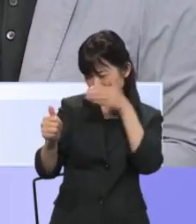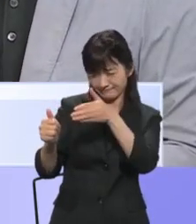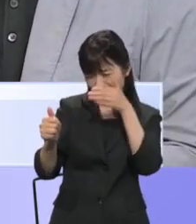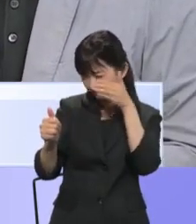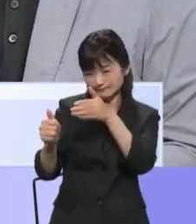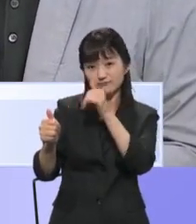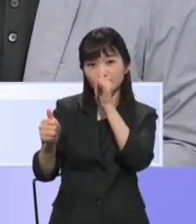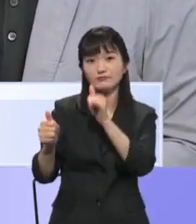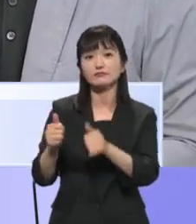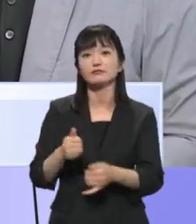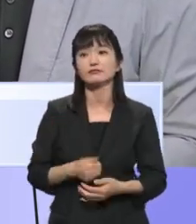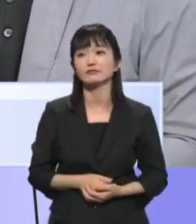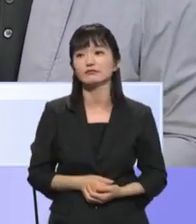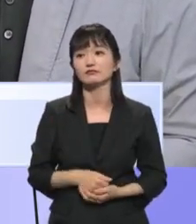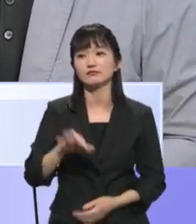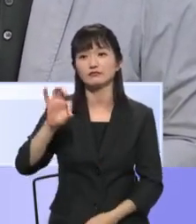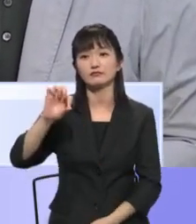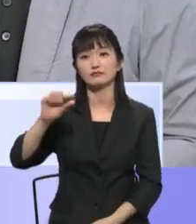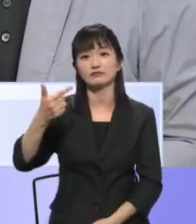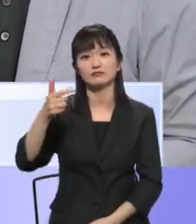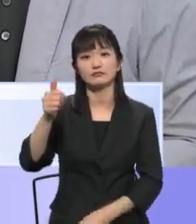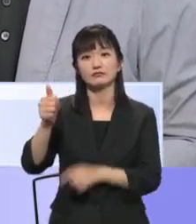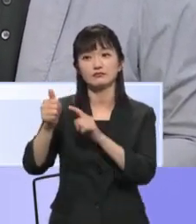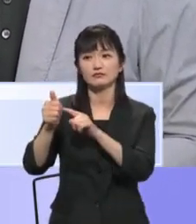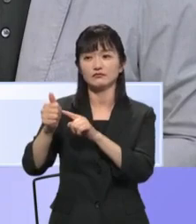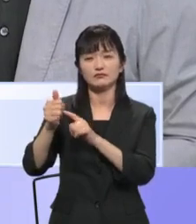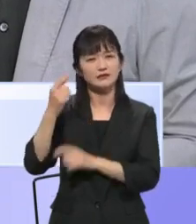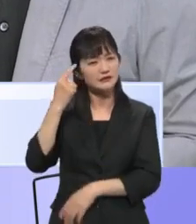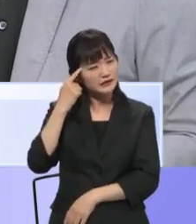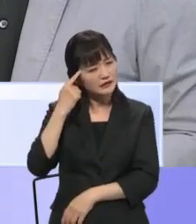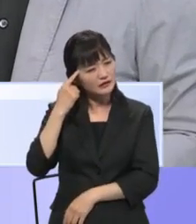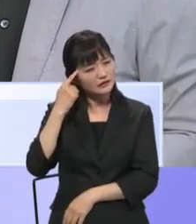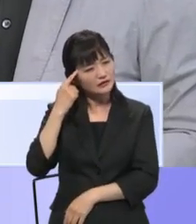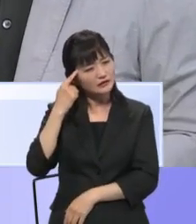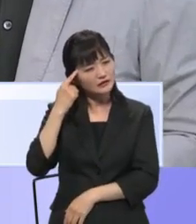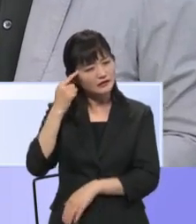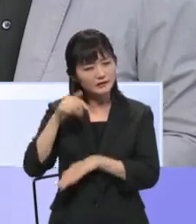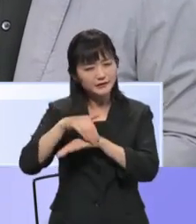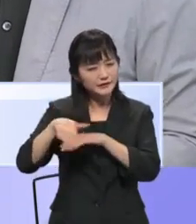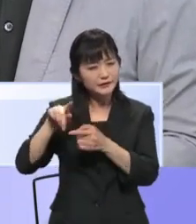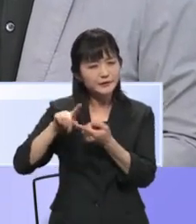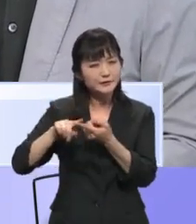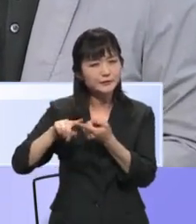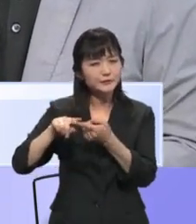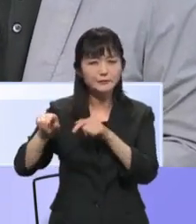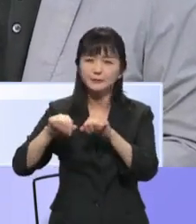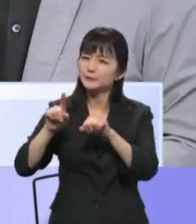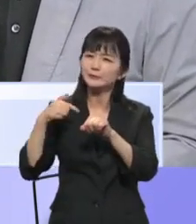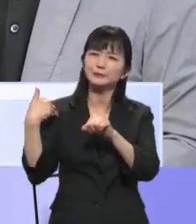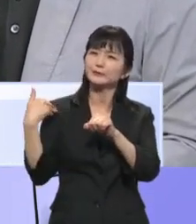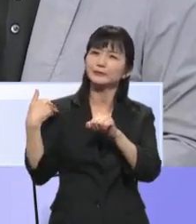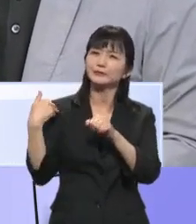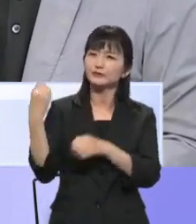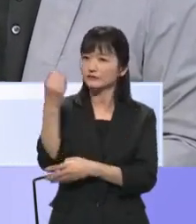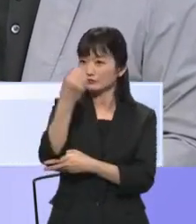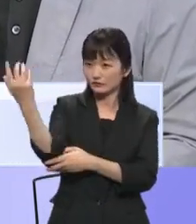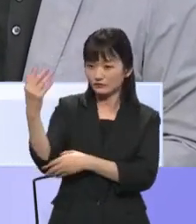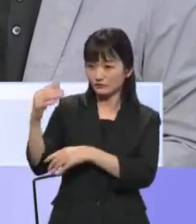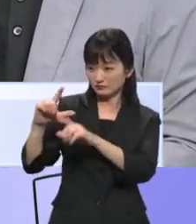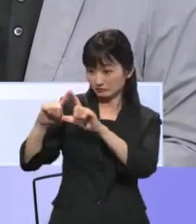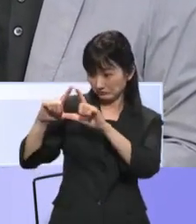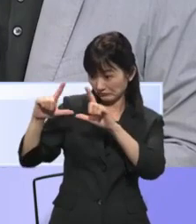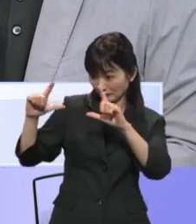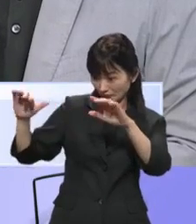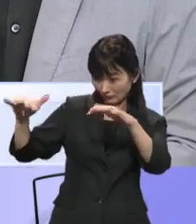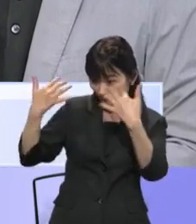있는데 원장과는 뭐 의도했는지 의도하지 않았는지는 모르겠지만 어쨌든 언론의 주목받는 것은 성공한